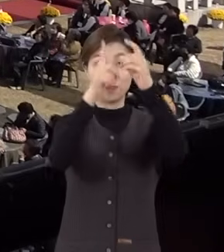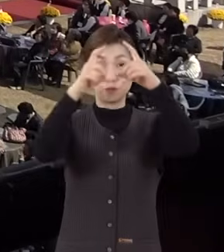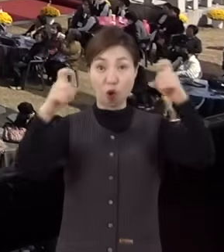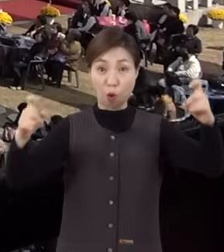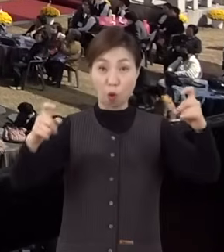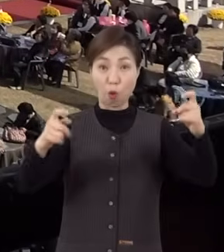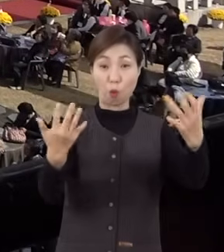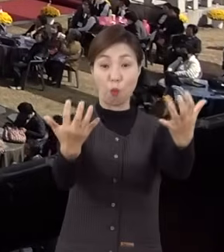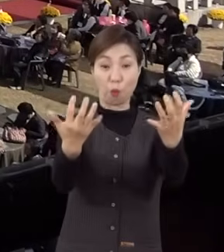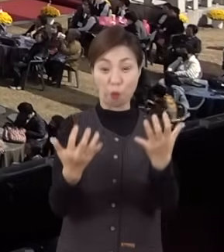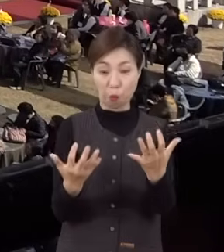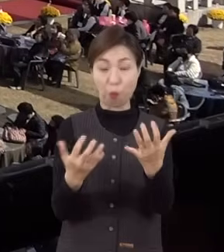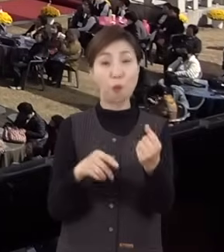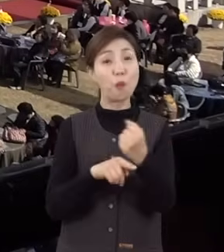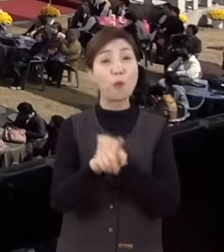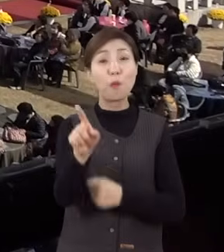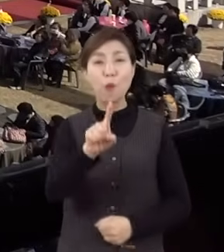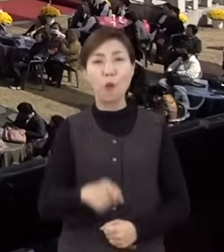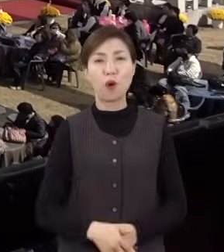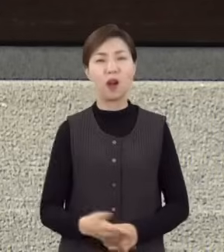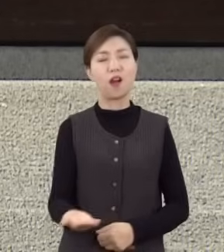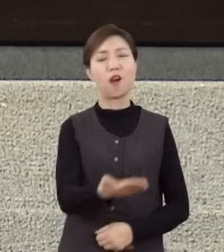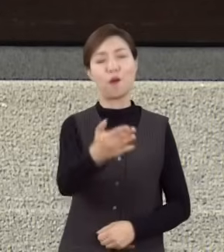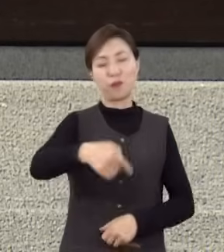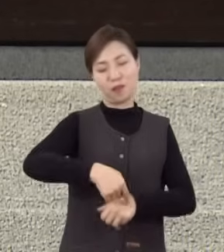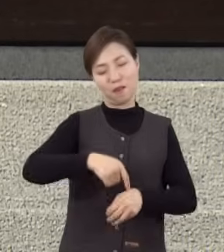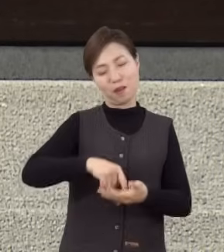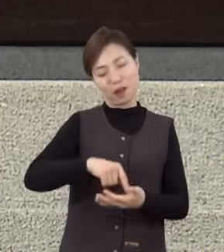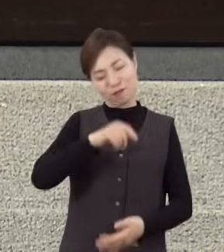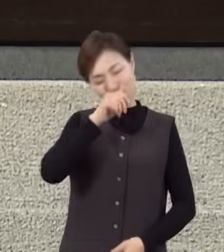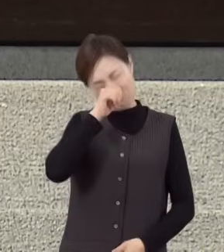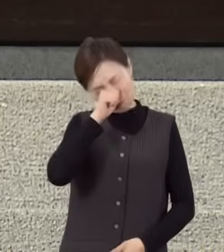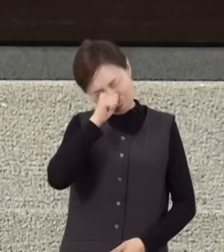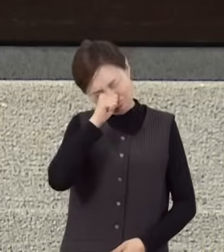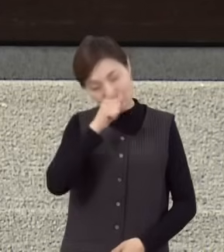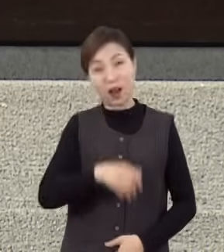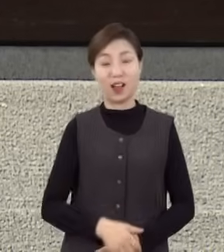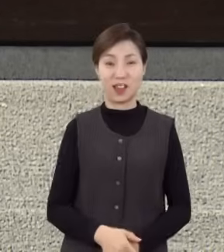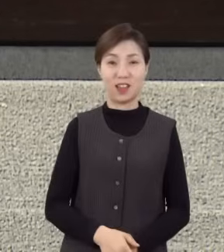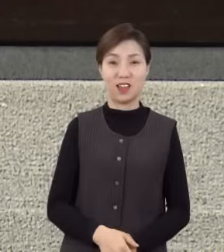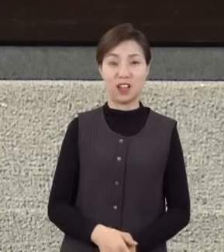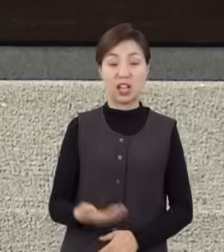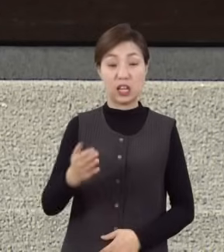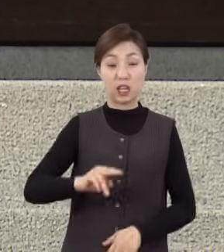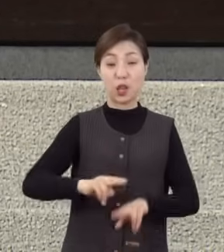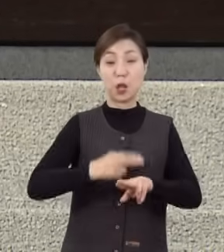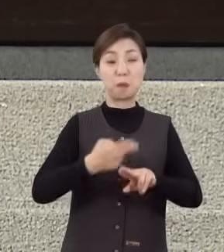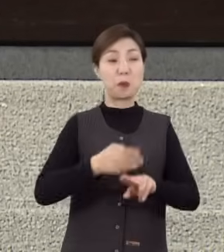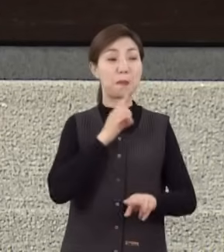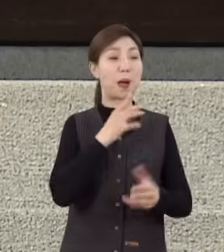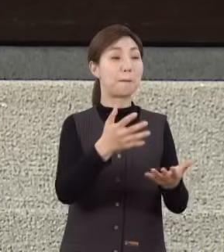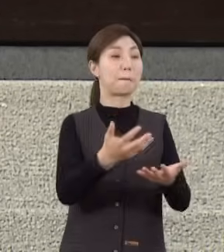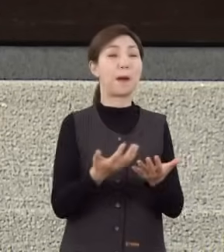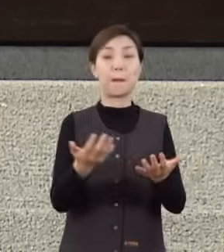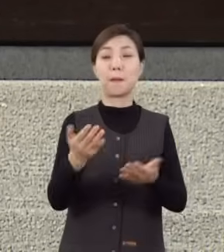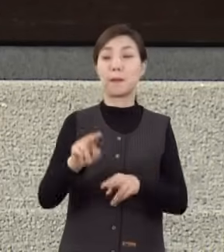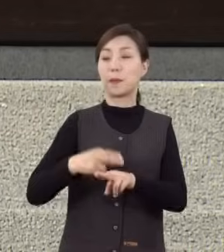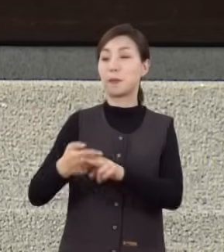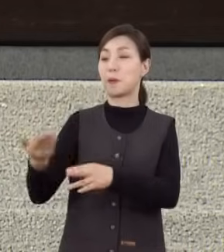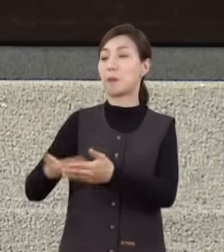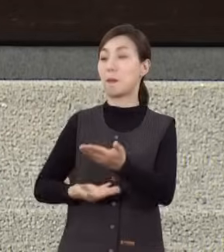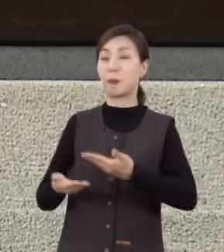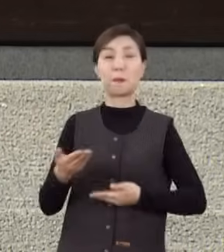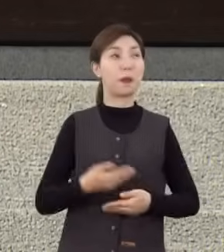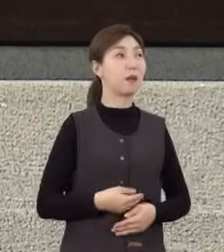거예요? 성근이 있는 거예요. 근데 오늘 딱 선물만 받아가 놓고 다시 절에 안 오면 돼요? 안 돼요?